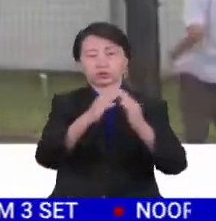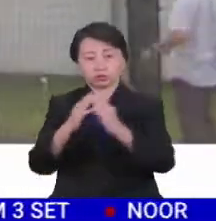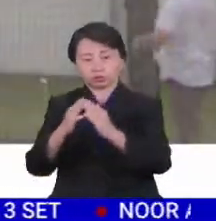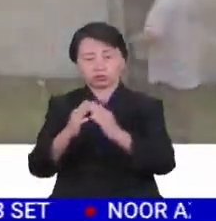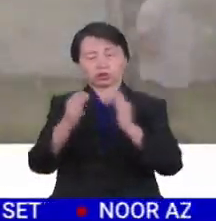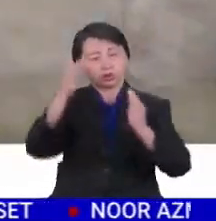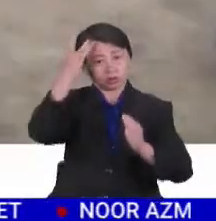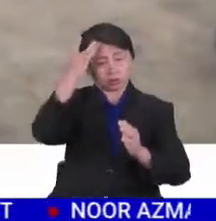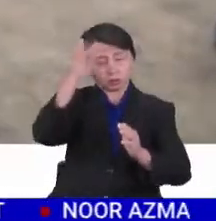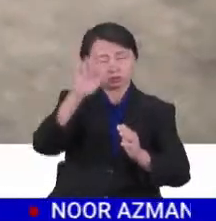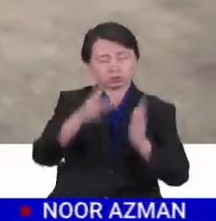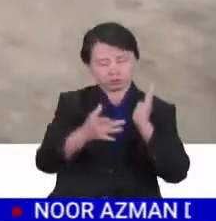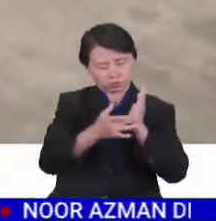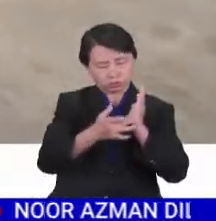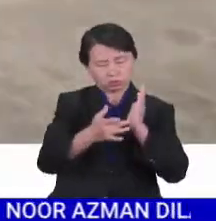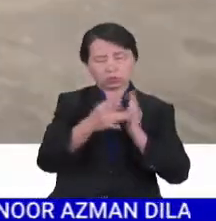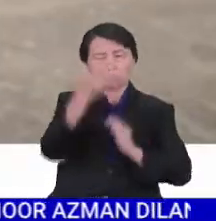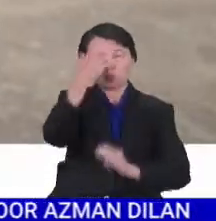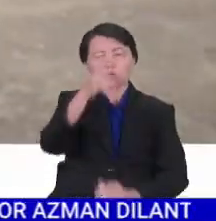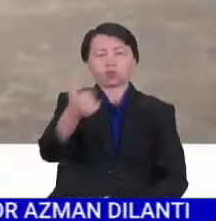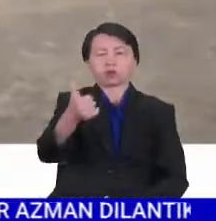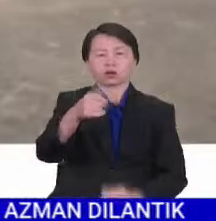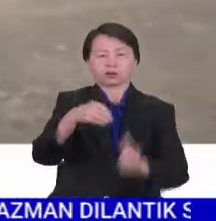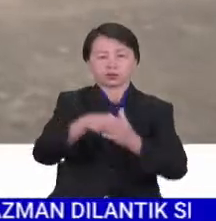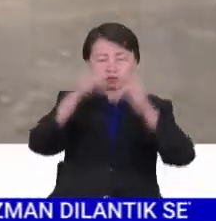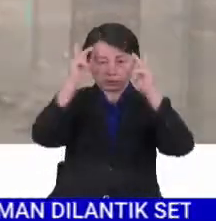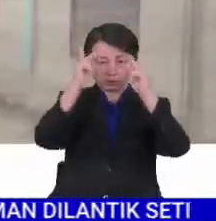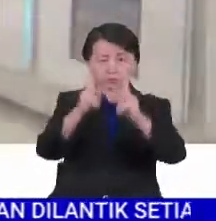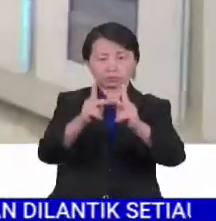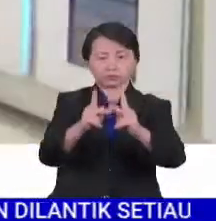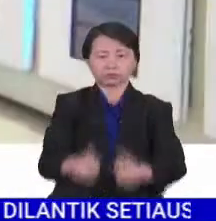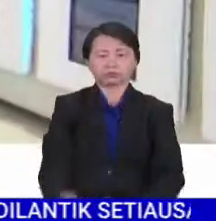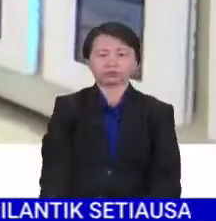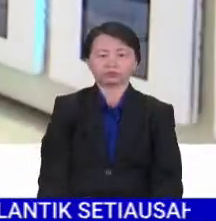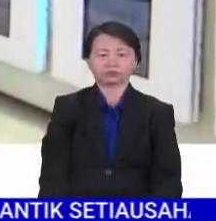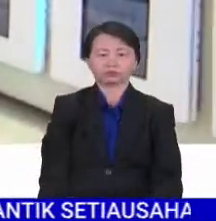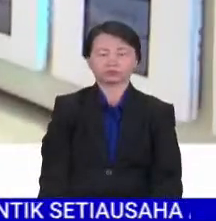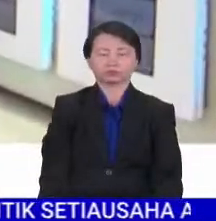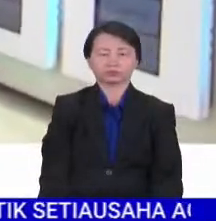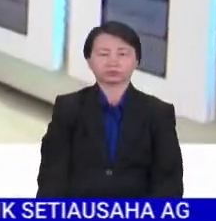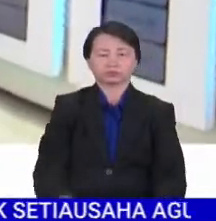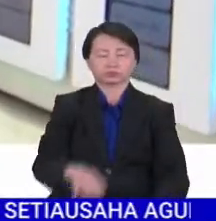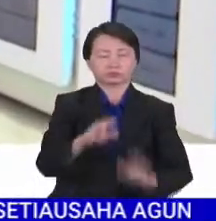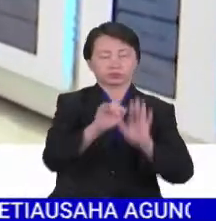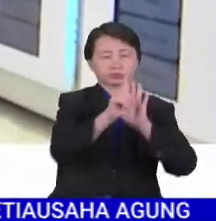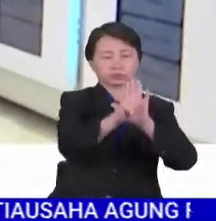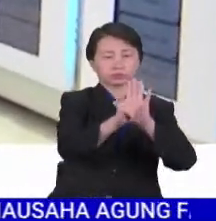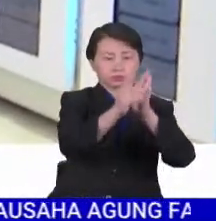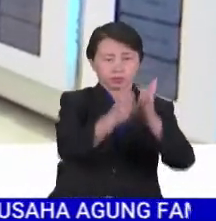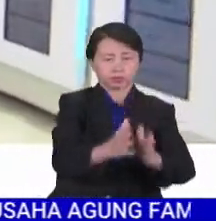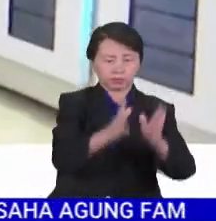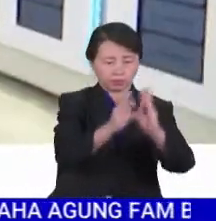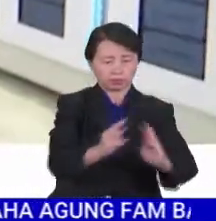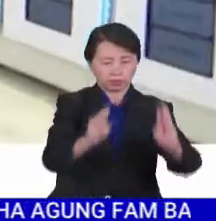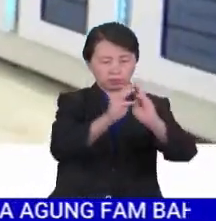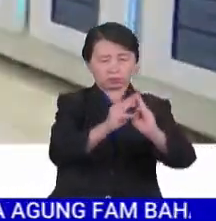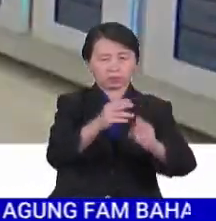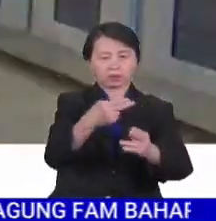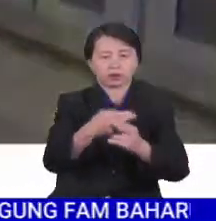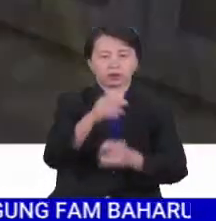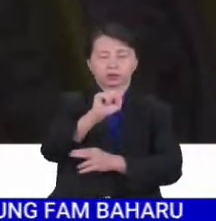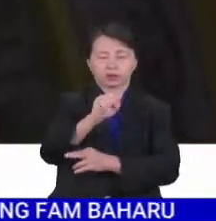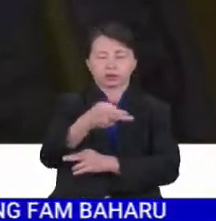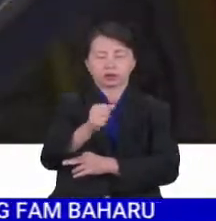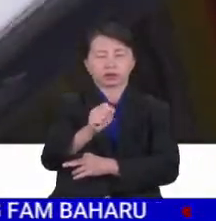berkonsepkan teknologi pintar di Perumahan Kota Sas di Kuantan. Sementara itu, Imam Masjid Al-Imam Al-Syafi'i, Syafiq